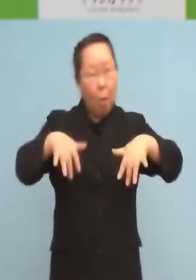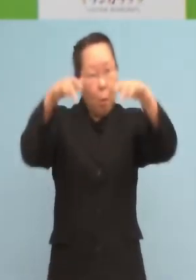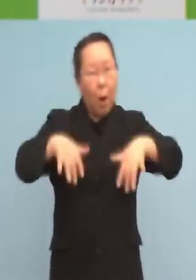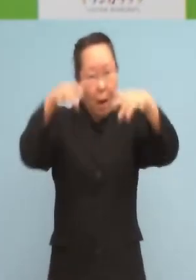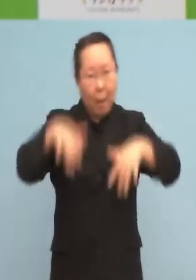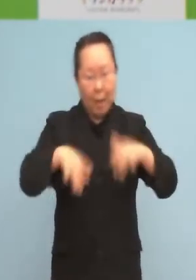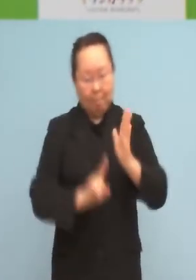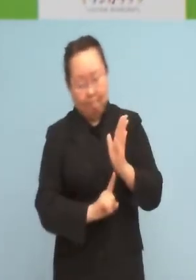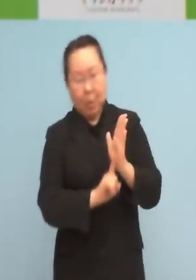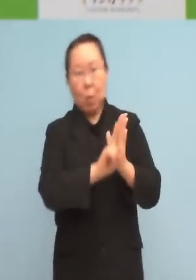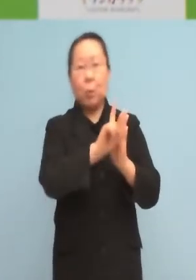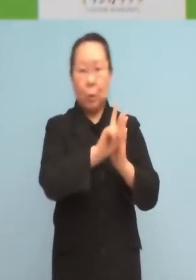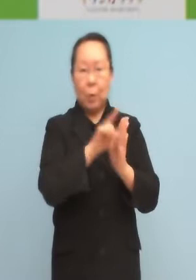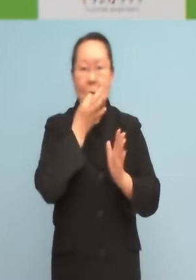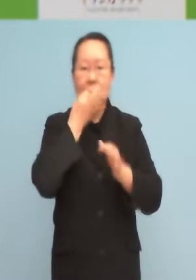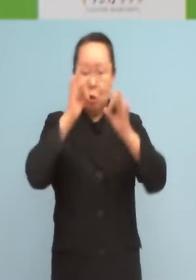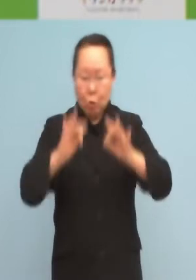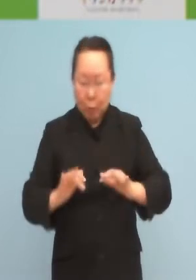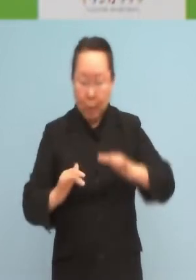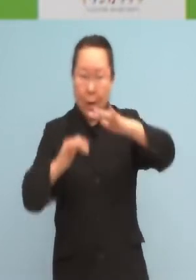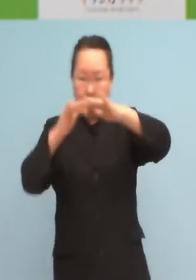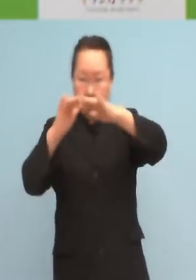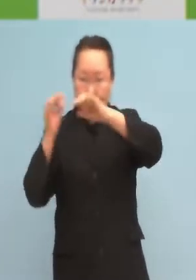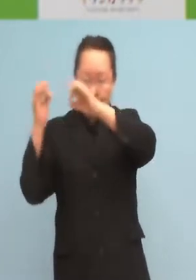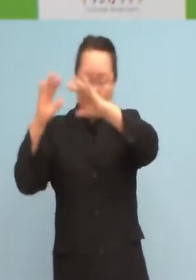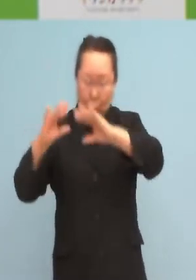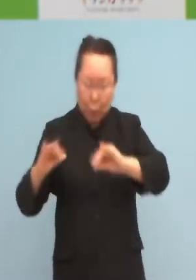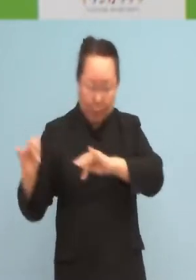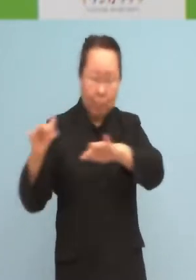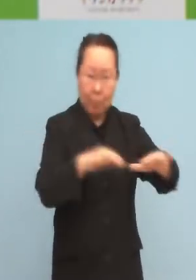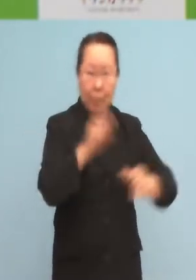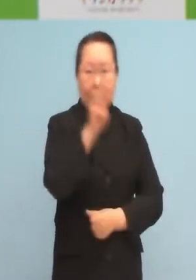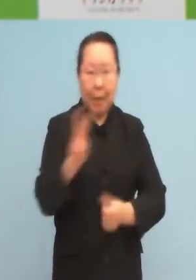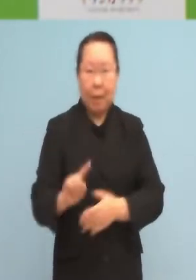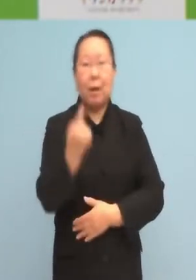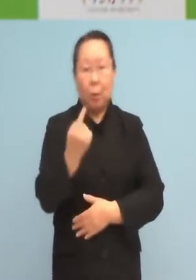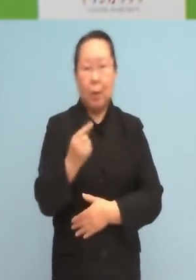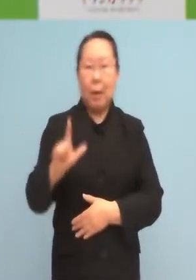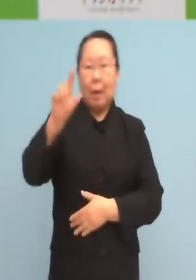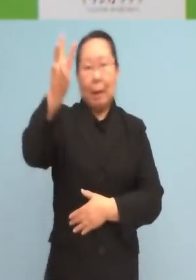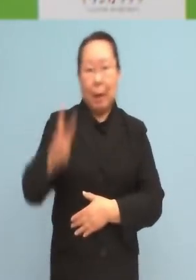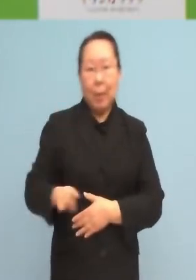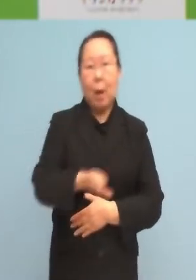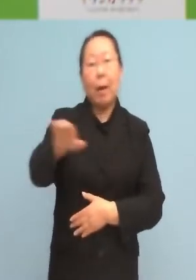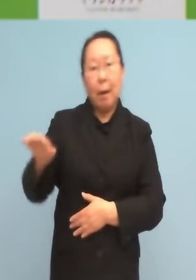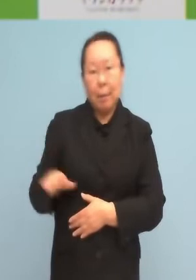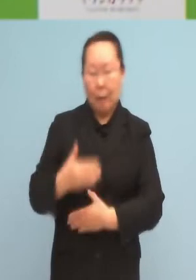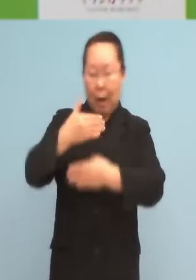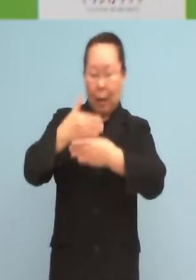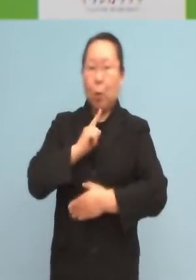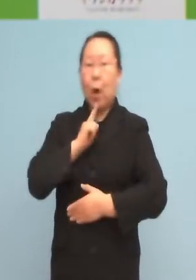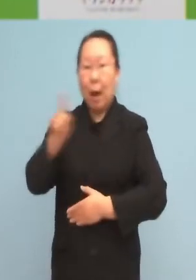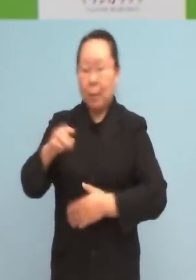上昇に伴う、融雪による災害におきまして、上川管内でございましたが、同発注の